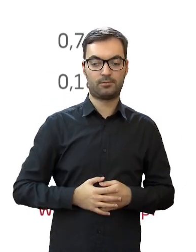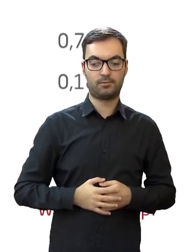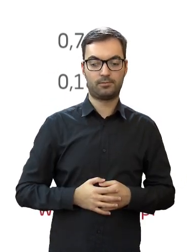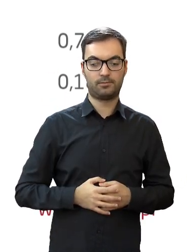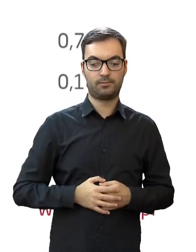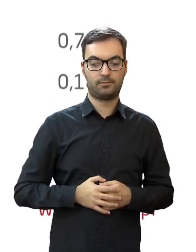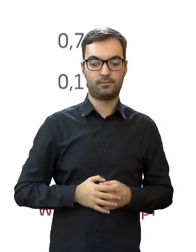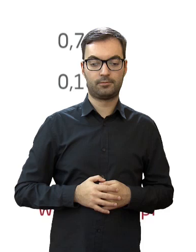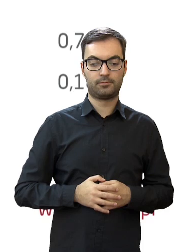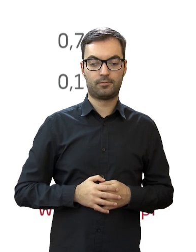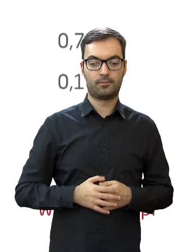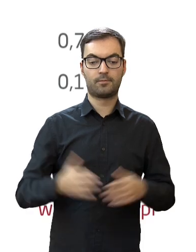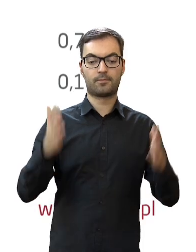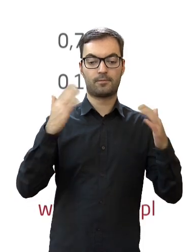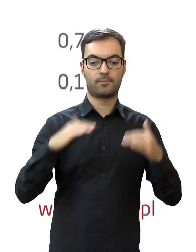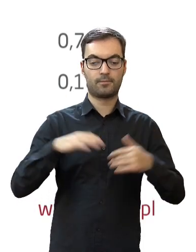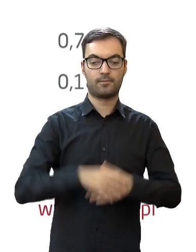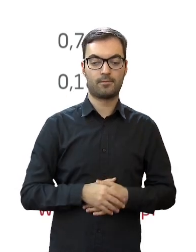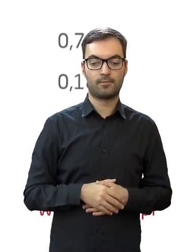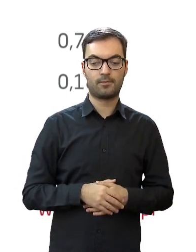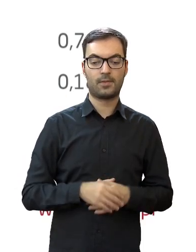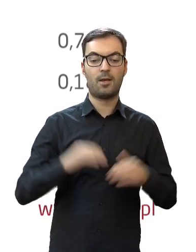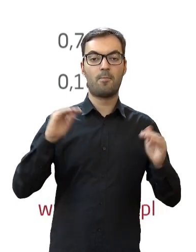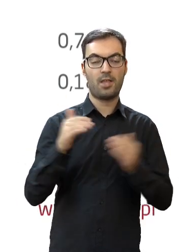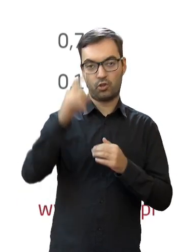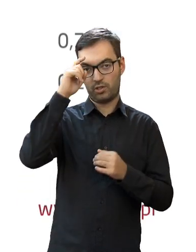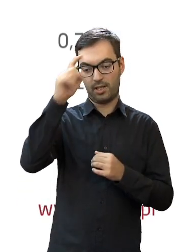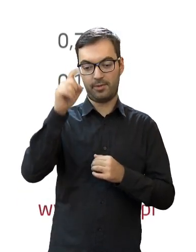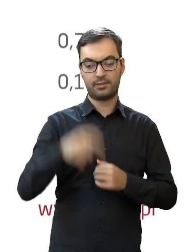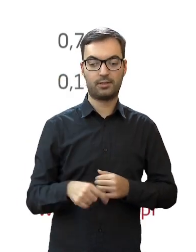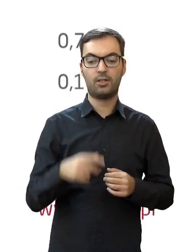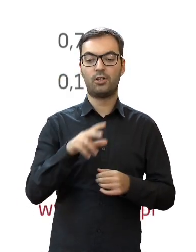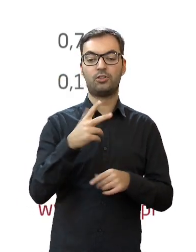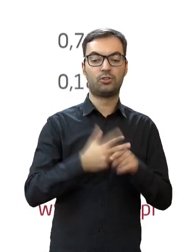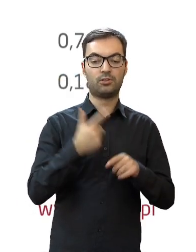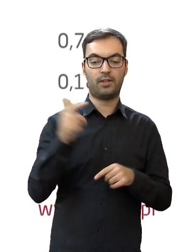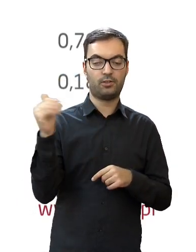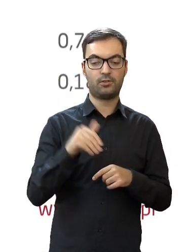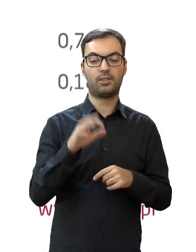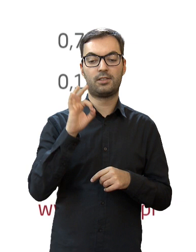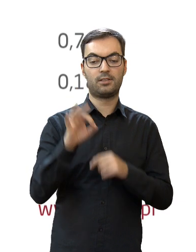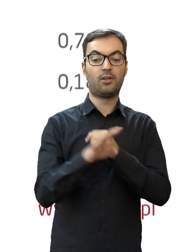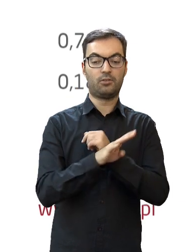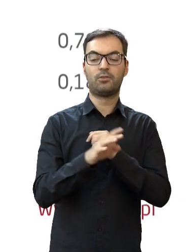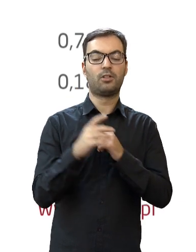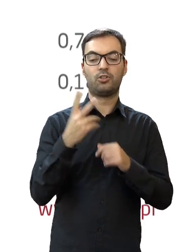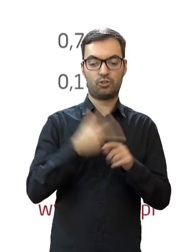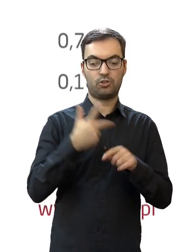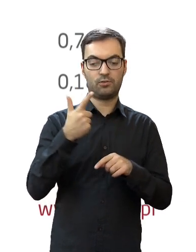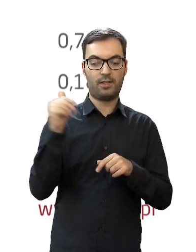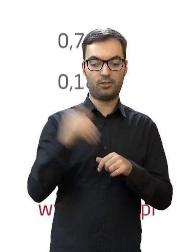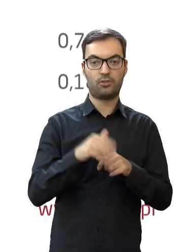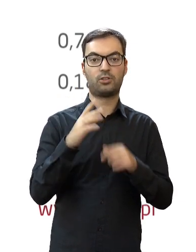Komitet Wyborczy Wyborców Mniejszość Niemiecka, to jest 32,094